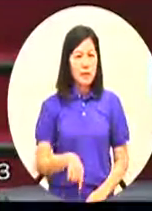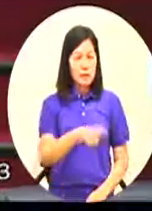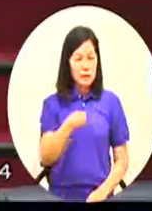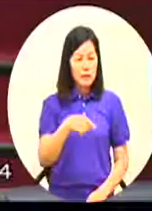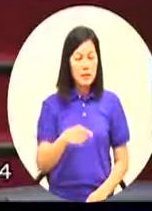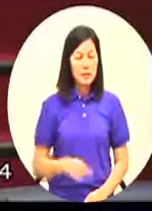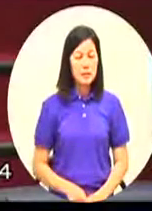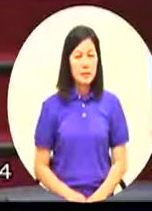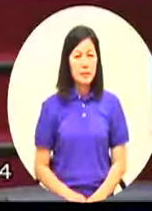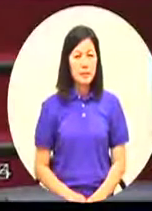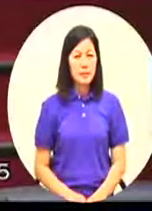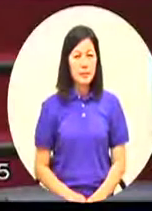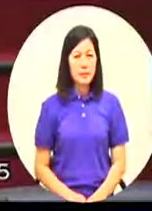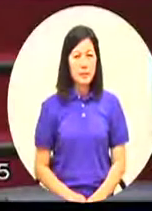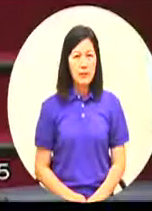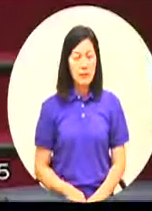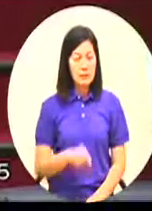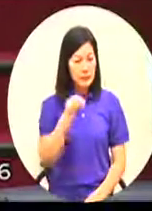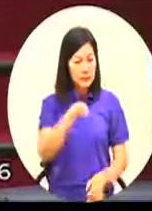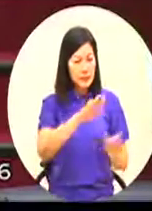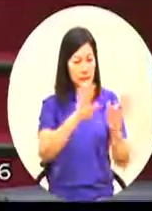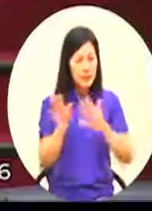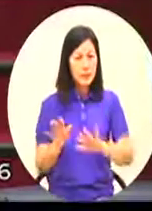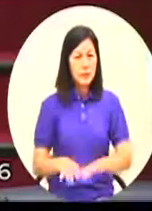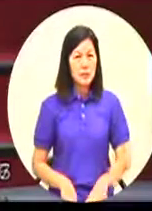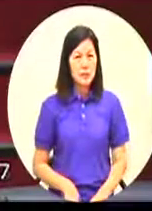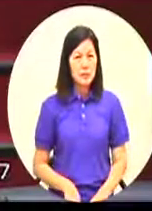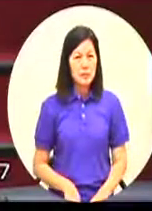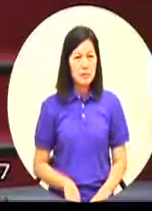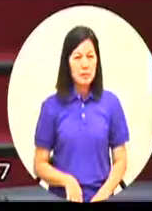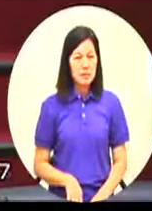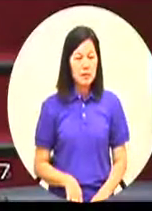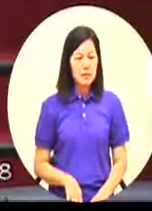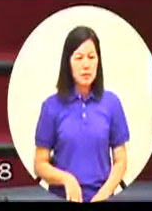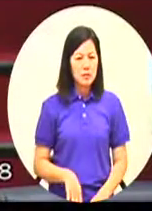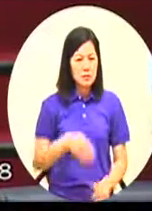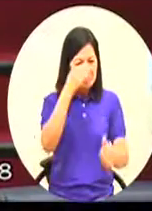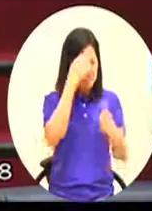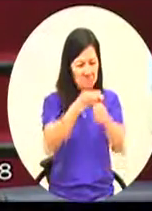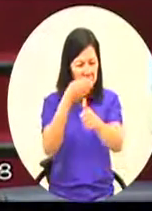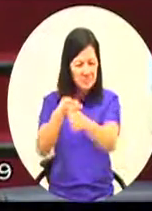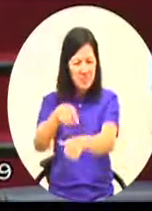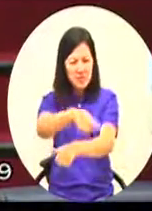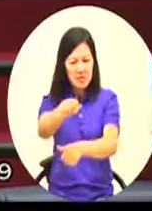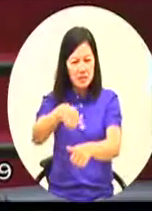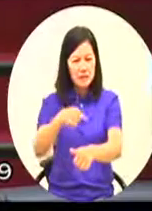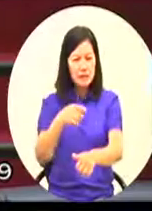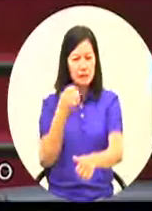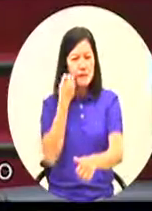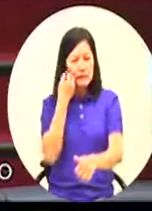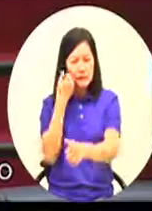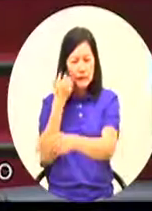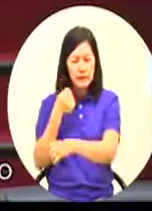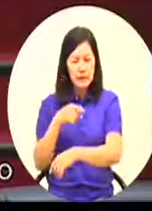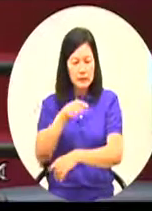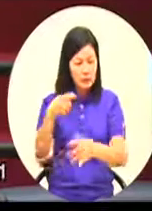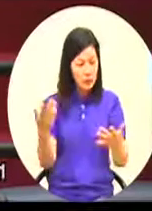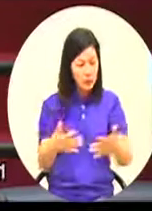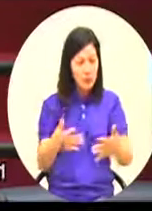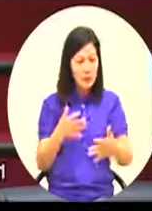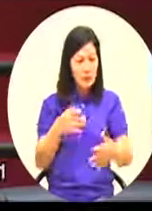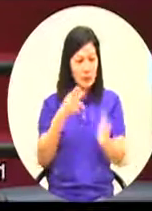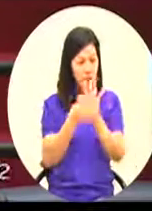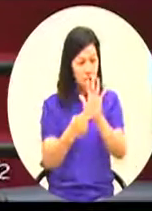一个状况，你不要老是去责怪，去公所去责怪什么人，你要自己把这个问题说清